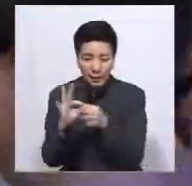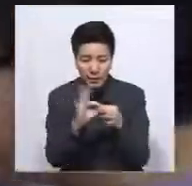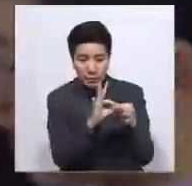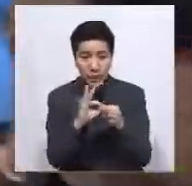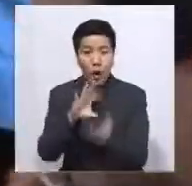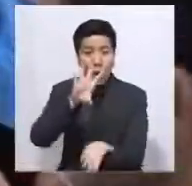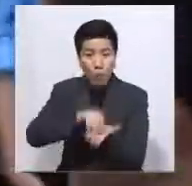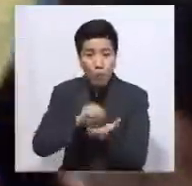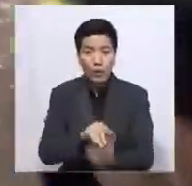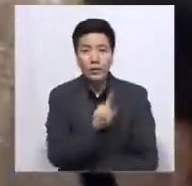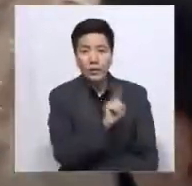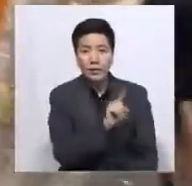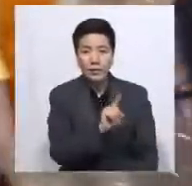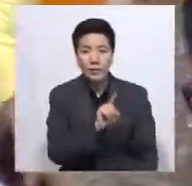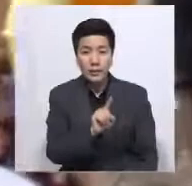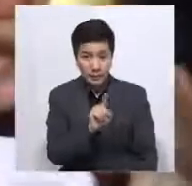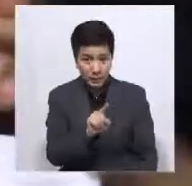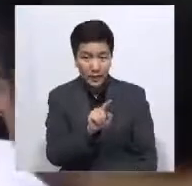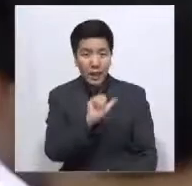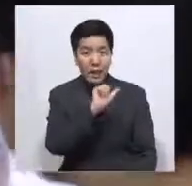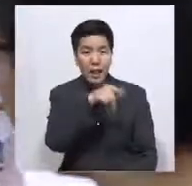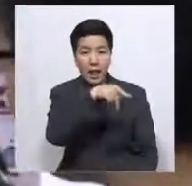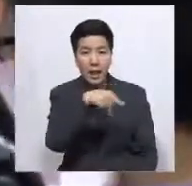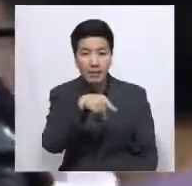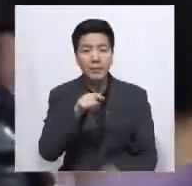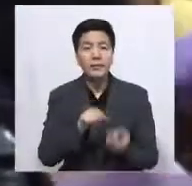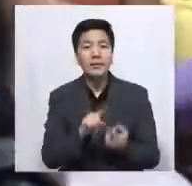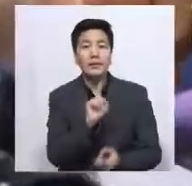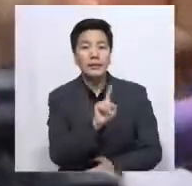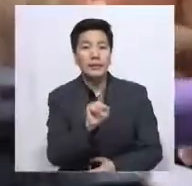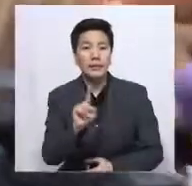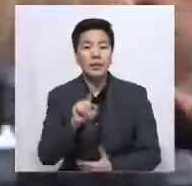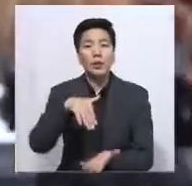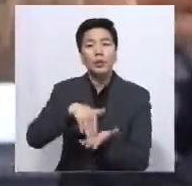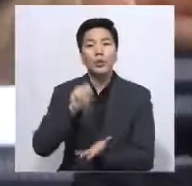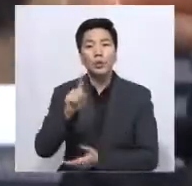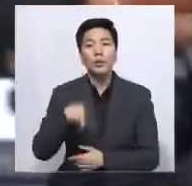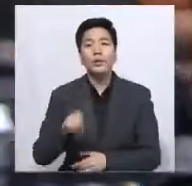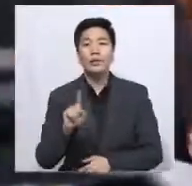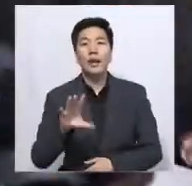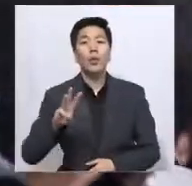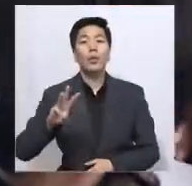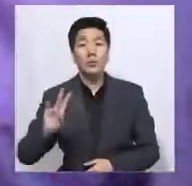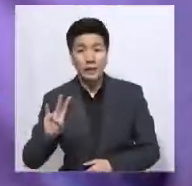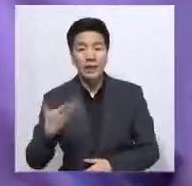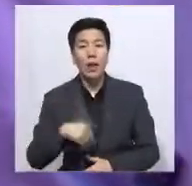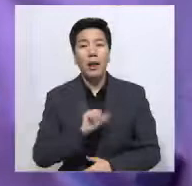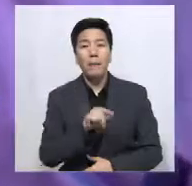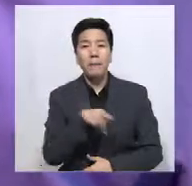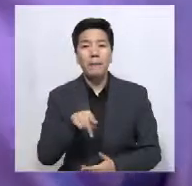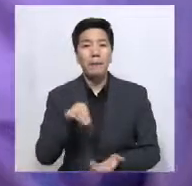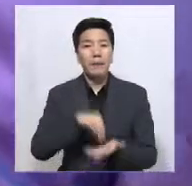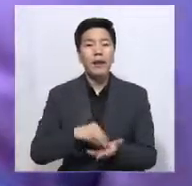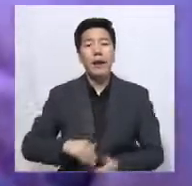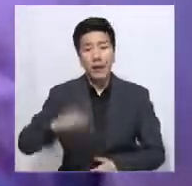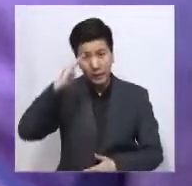ากสายด่วน1111แอปพลิเคชัน PSC 1111ศูนย์ดำรงธรรม1567และแอปพลิเคชัน